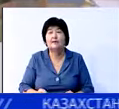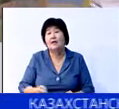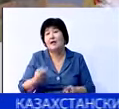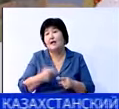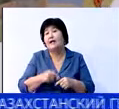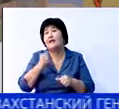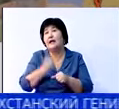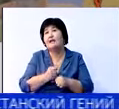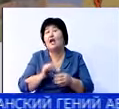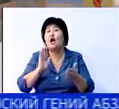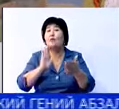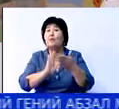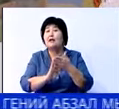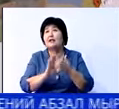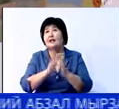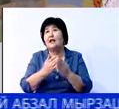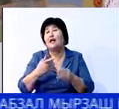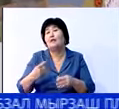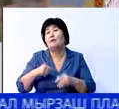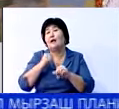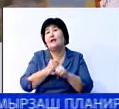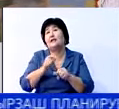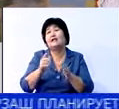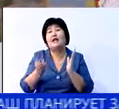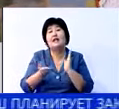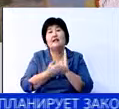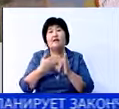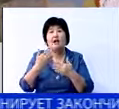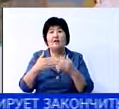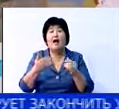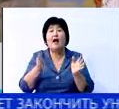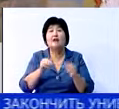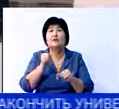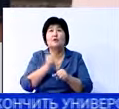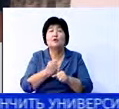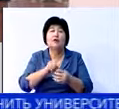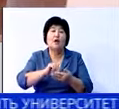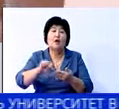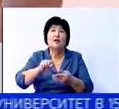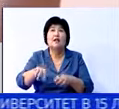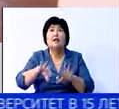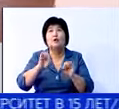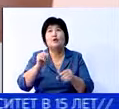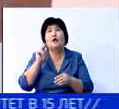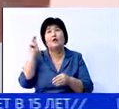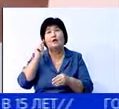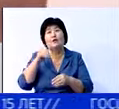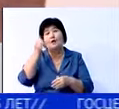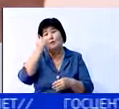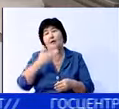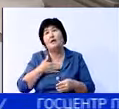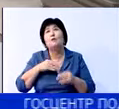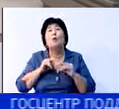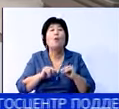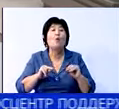Это изделие подставка для книг. Смастерил ее из дерева вручную. Осталось только сделать роспись. Этому искусству научился благодаря моему